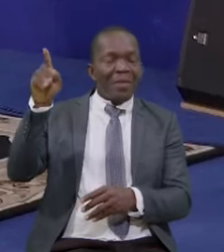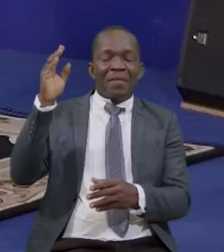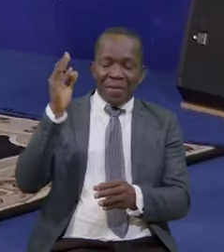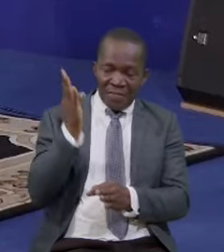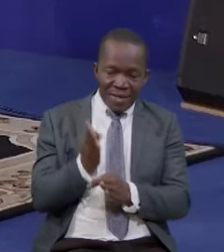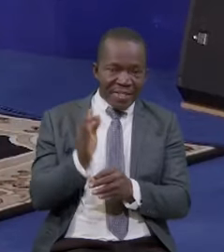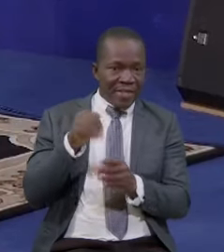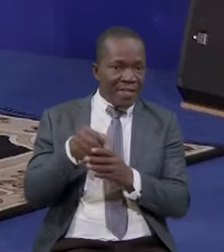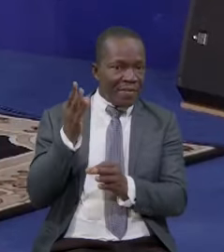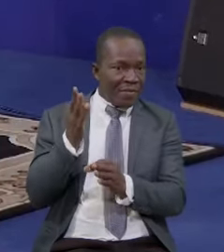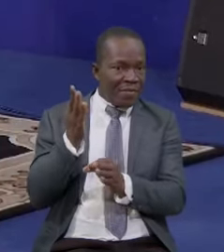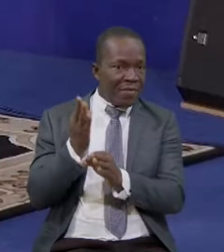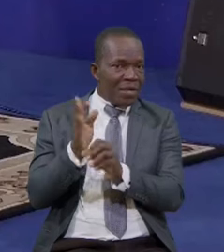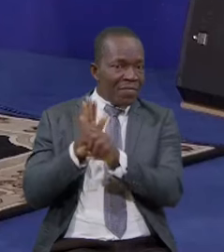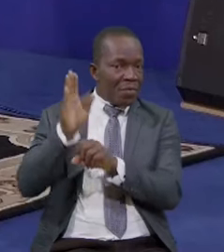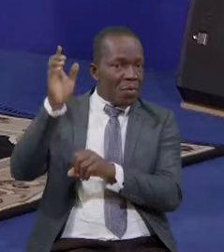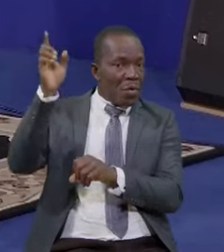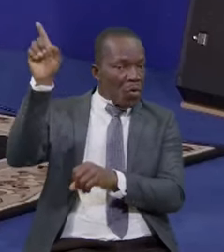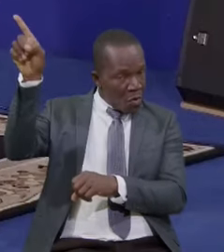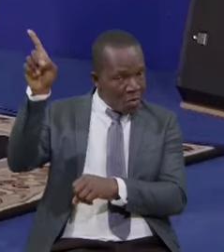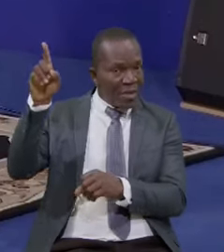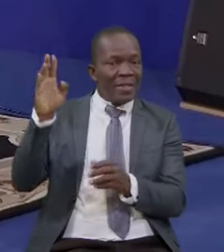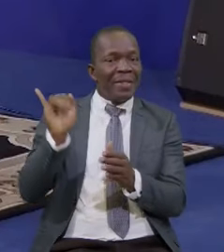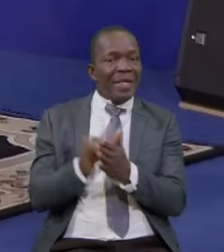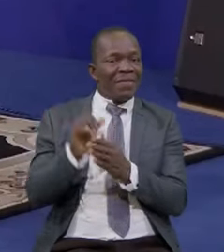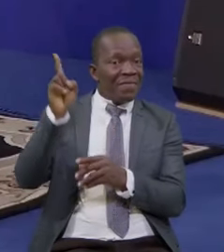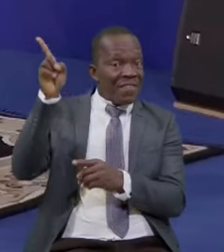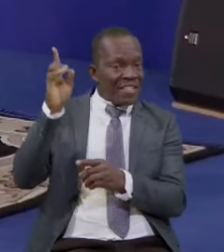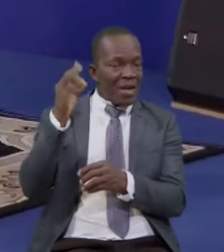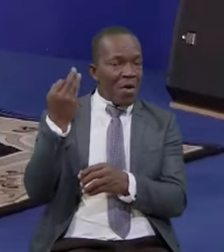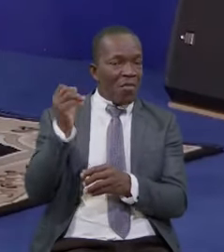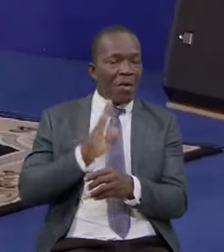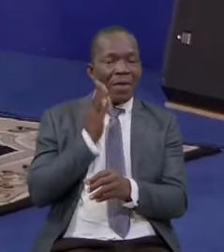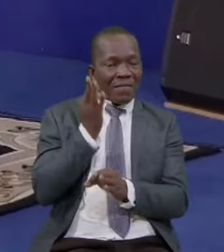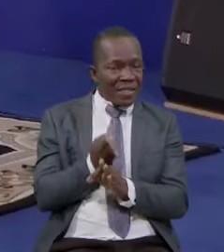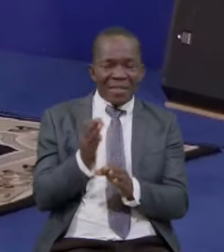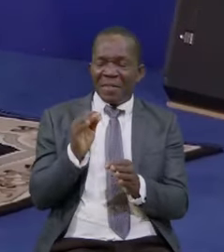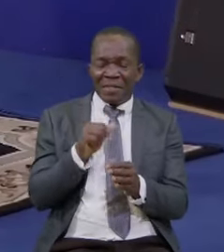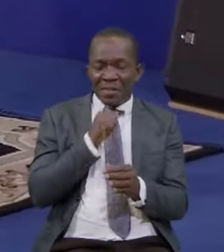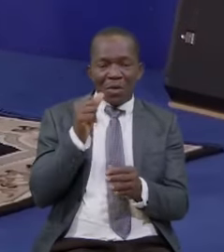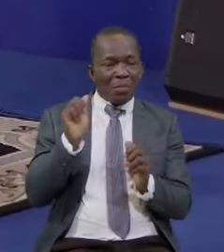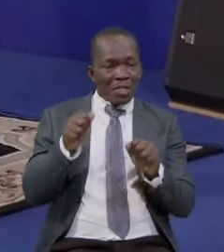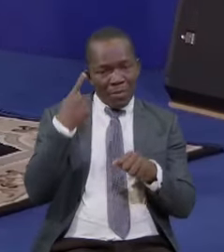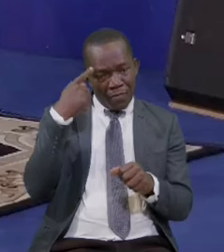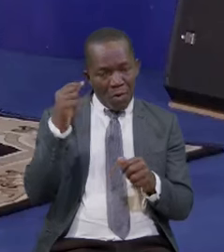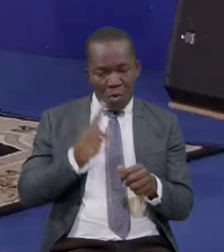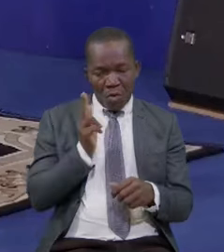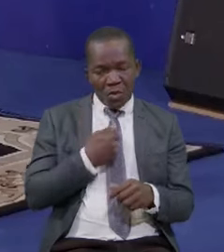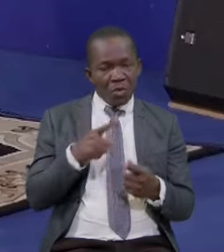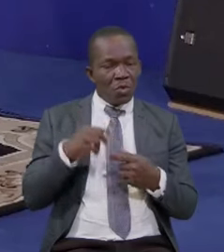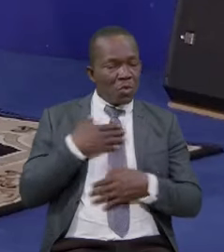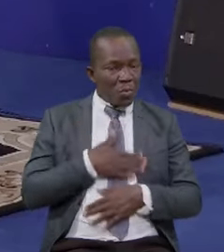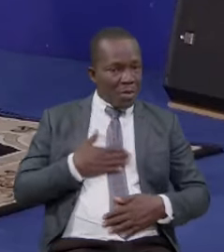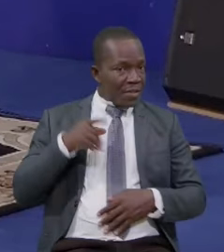foi au consommateurs d'autre foi sans la foi il est impossible de lui être agréable car il faut que celui qui s'approche de Dieu